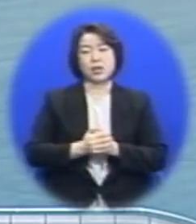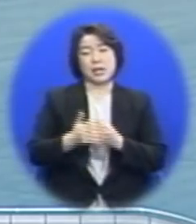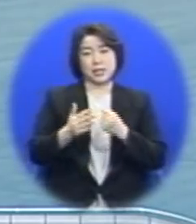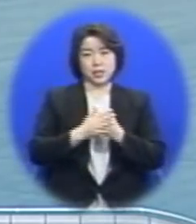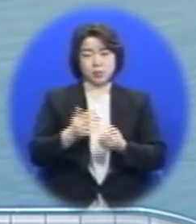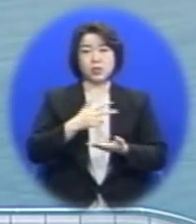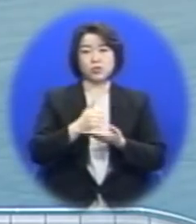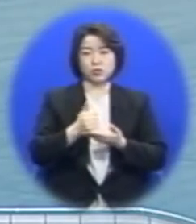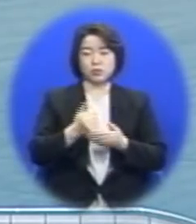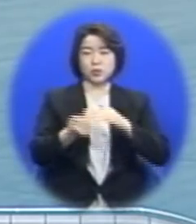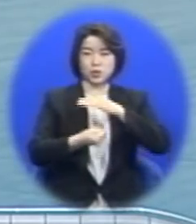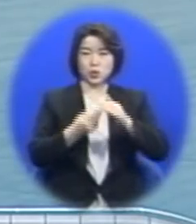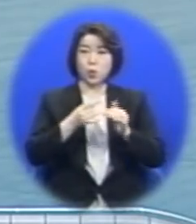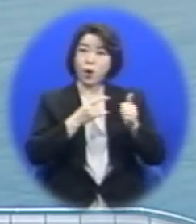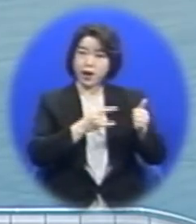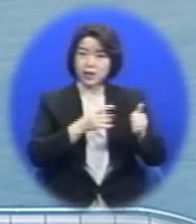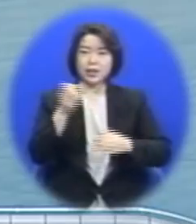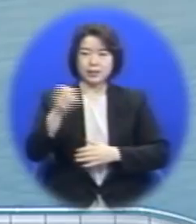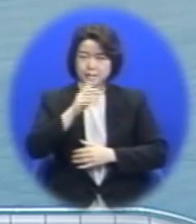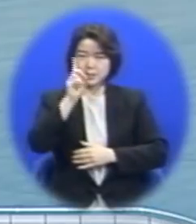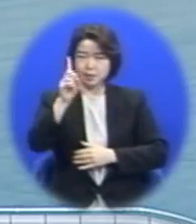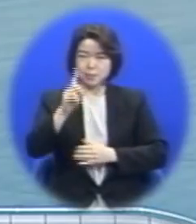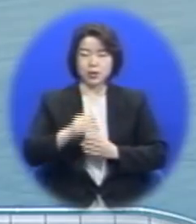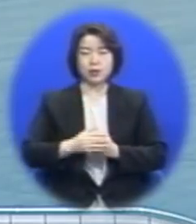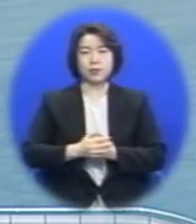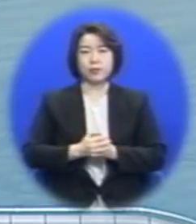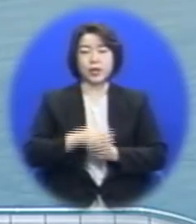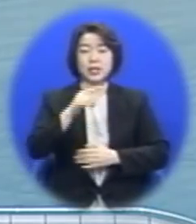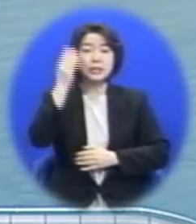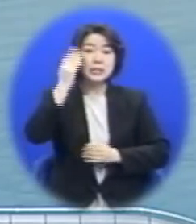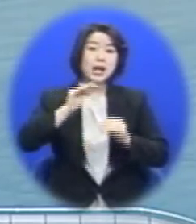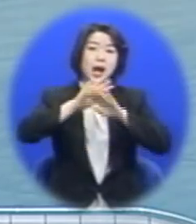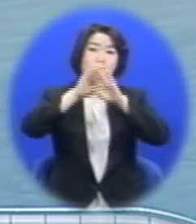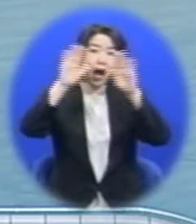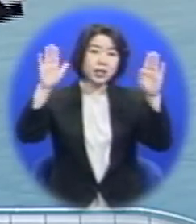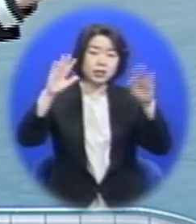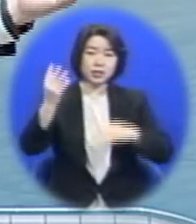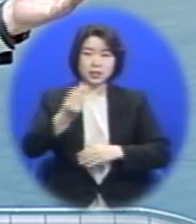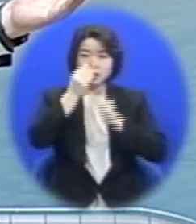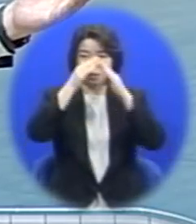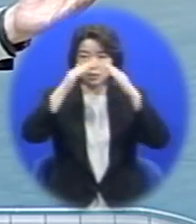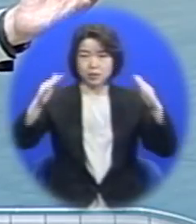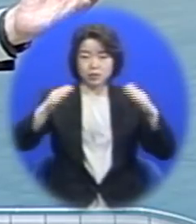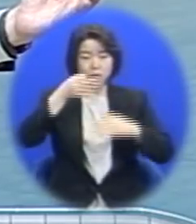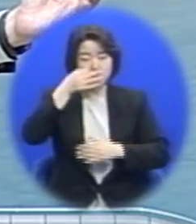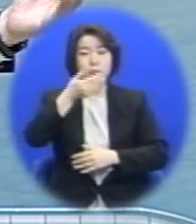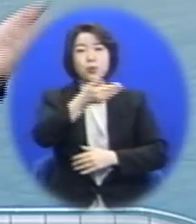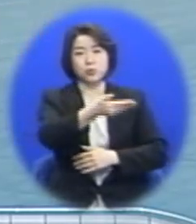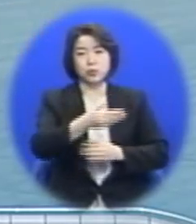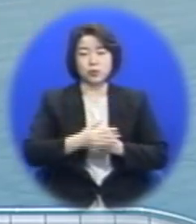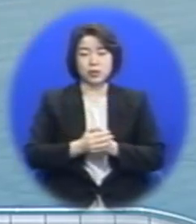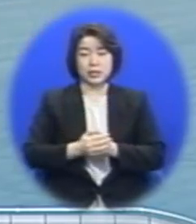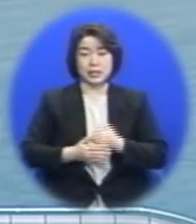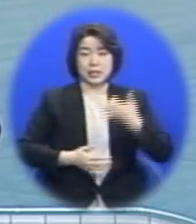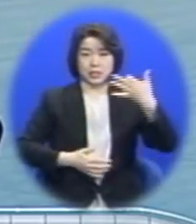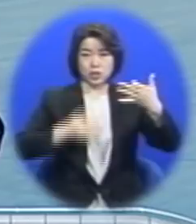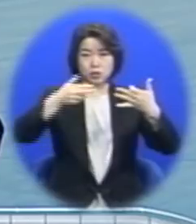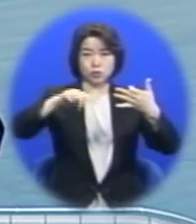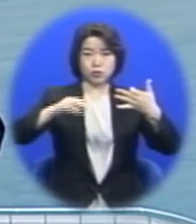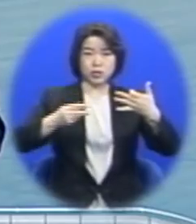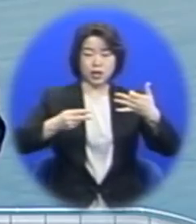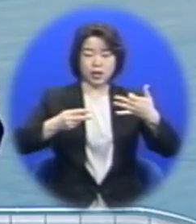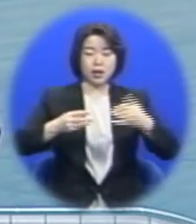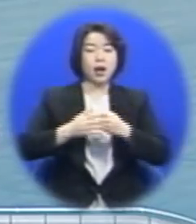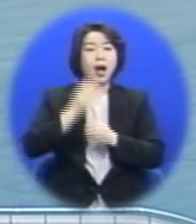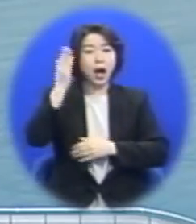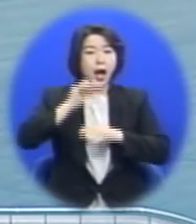주님은 요한에게 다시 한번 그 하늘에 있는 성전을 보여주십니다. 19절에 그러자